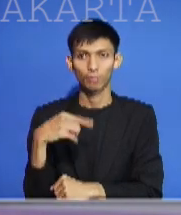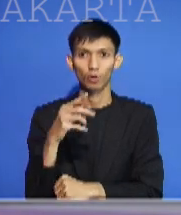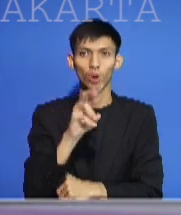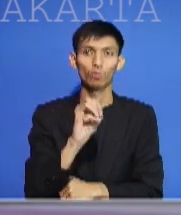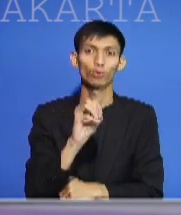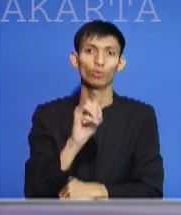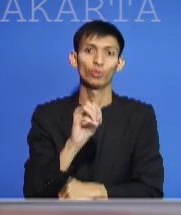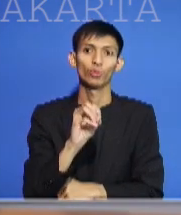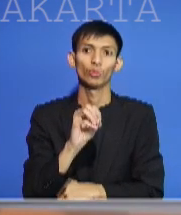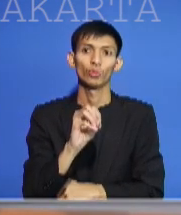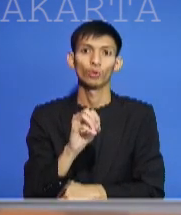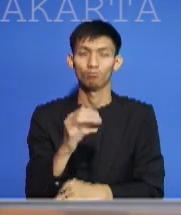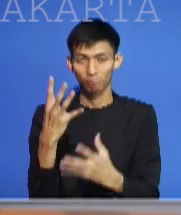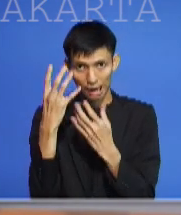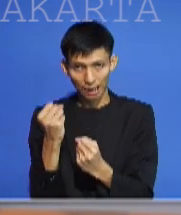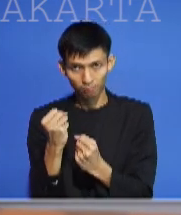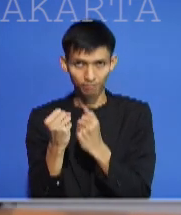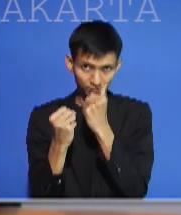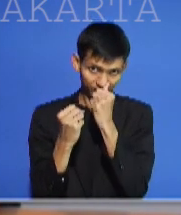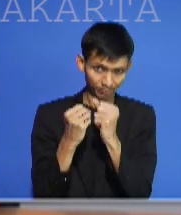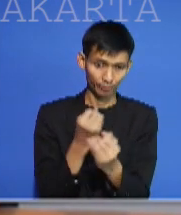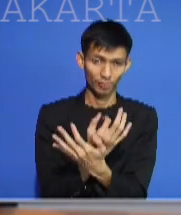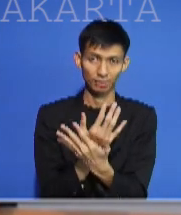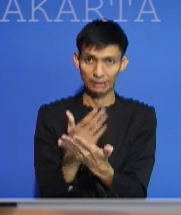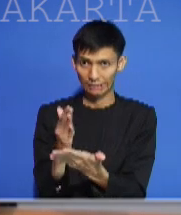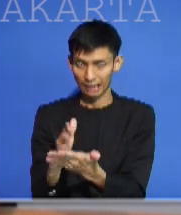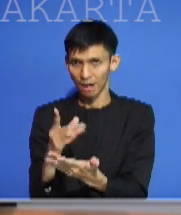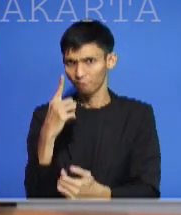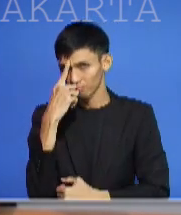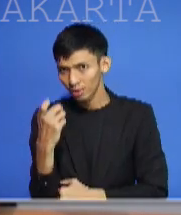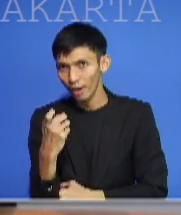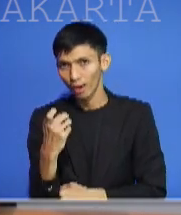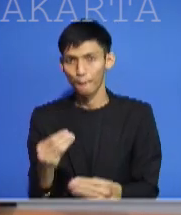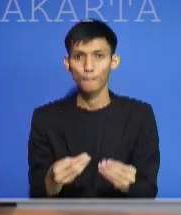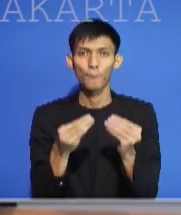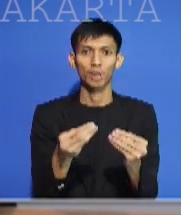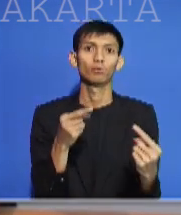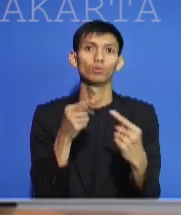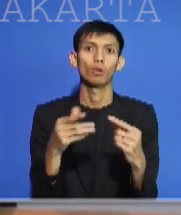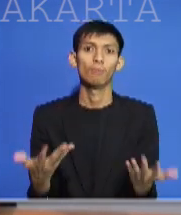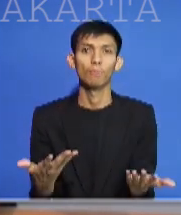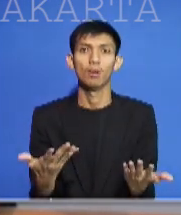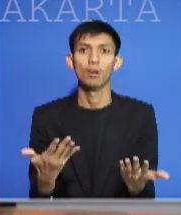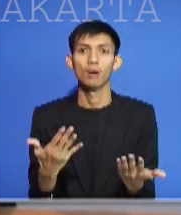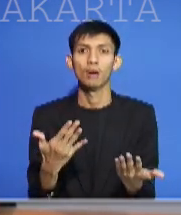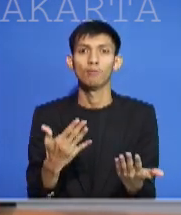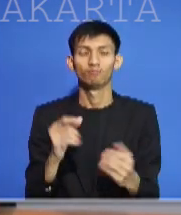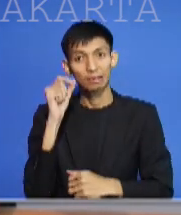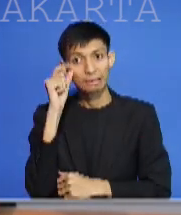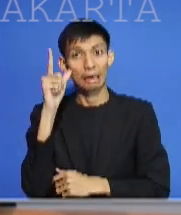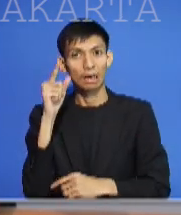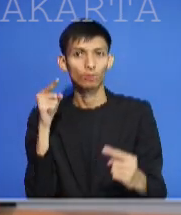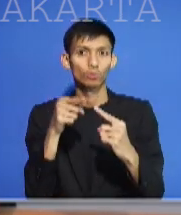2024-2049. Prabu Kusumo berharap pengurus tidak menyia-nyiakan kepercayaan dan amanah yang diberikan untuk menunaikan dengan penuh kesadaran menjalankan